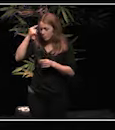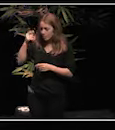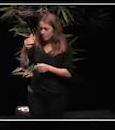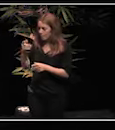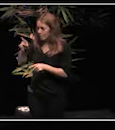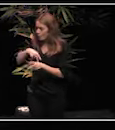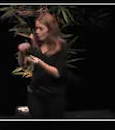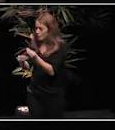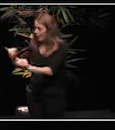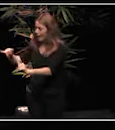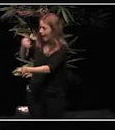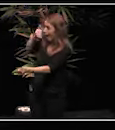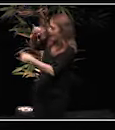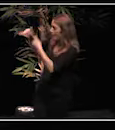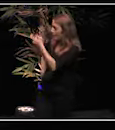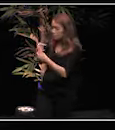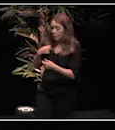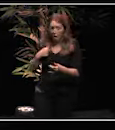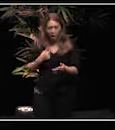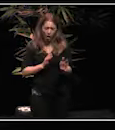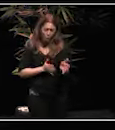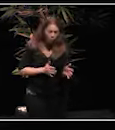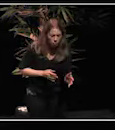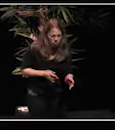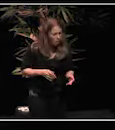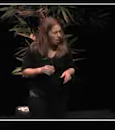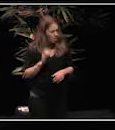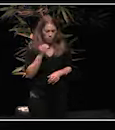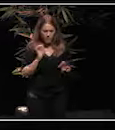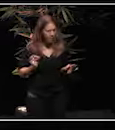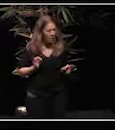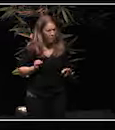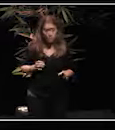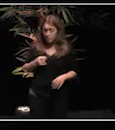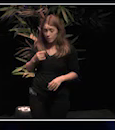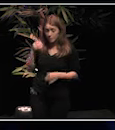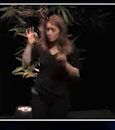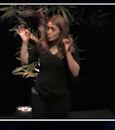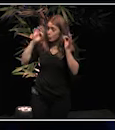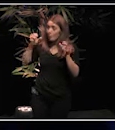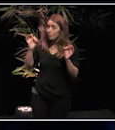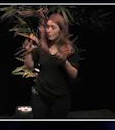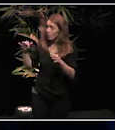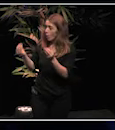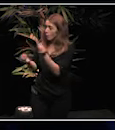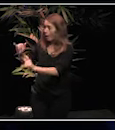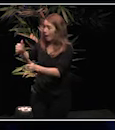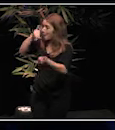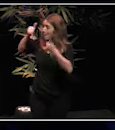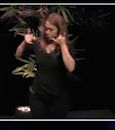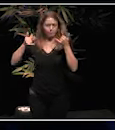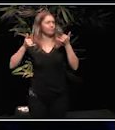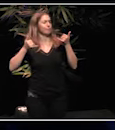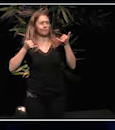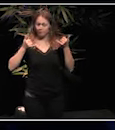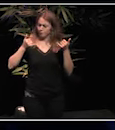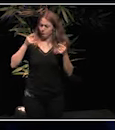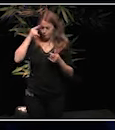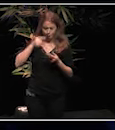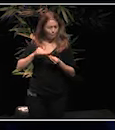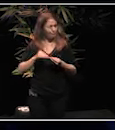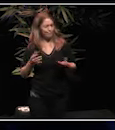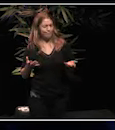téléphonaient. Alors que j'étais dans le Mercantour et qu'il n'y avait pas de téléphone. Mais voilà. Et là, on se dit, mais qu'est-ce qui se passe?